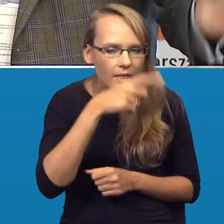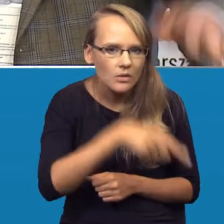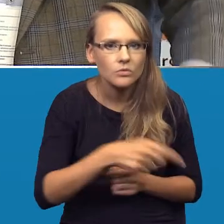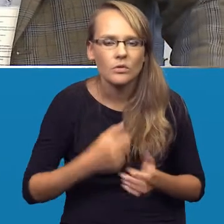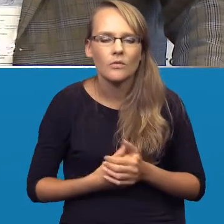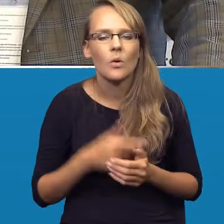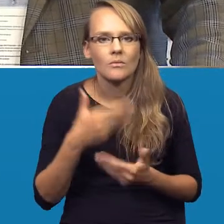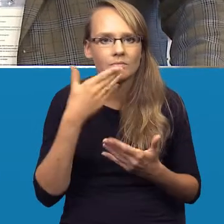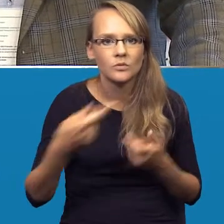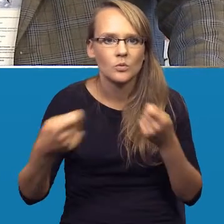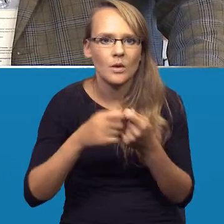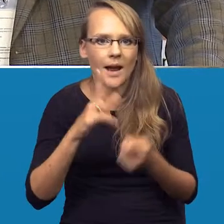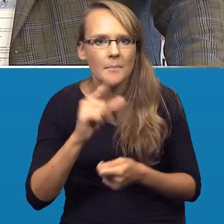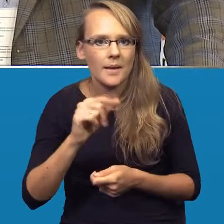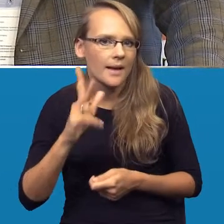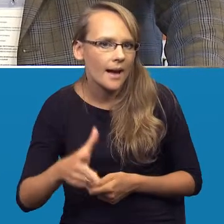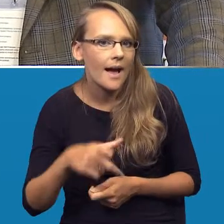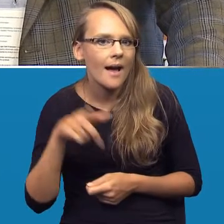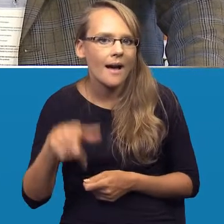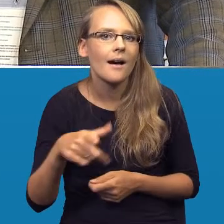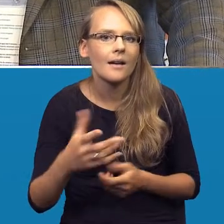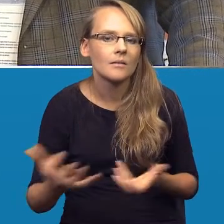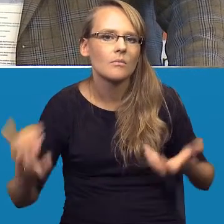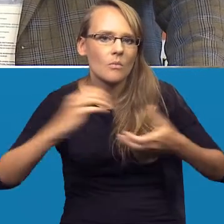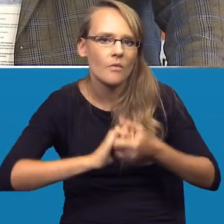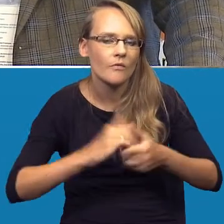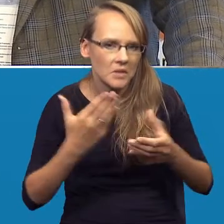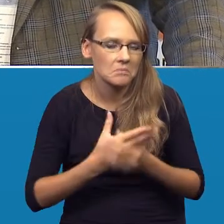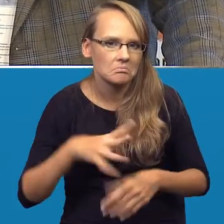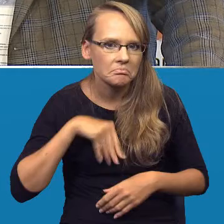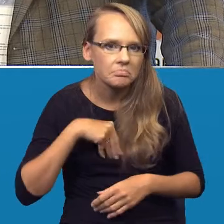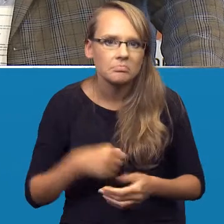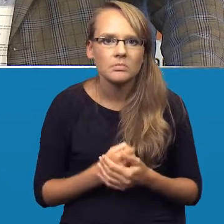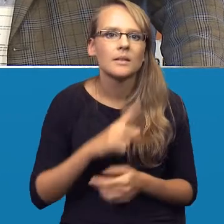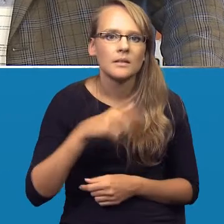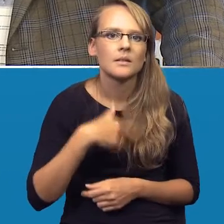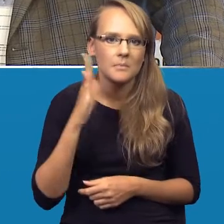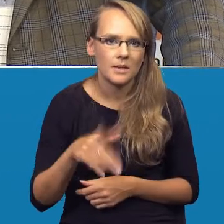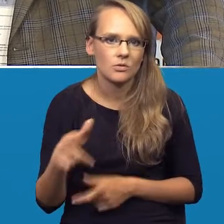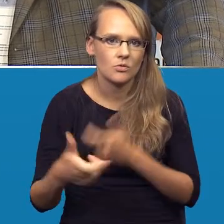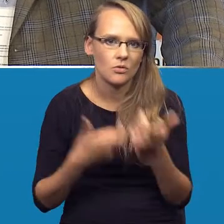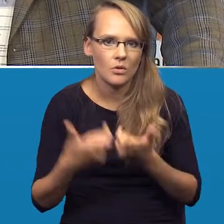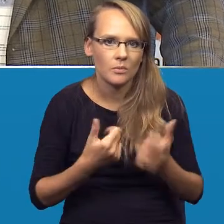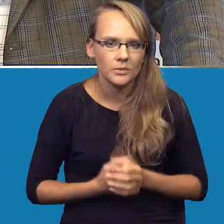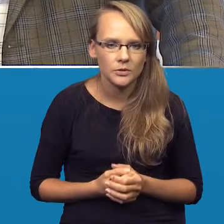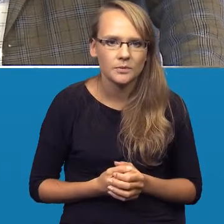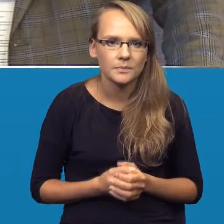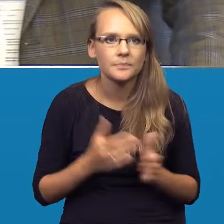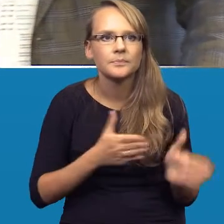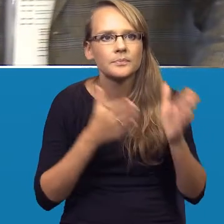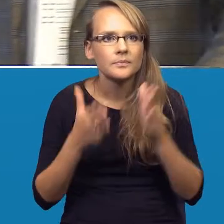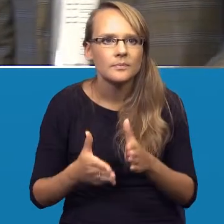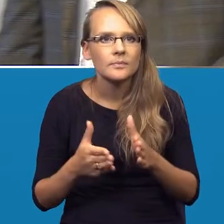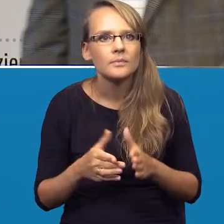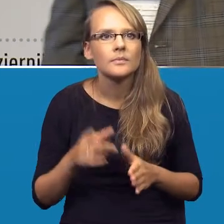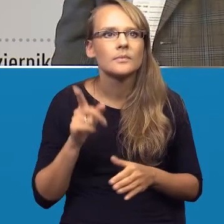też współpracy z KPK takie konsorcjum mogło powstać. I tutaj będziemy szli w tym kierunku. Jeżeli chodzi o takie